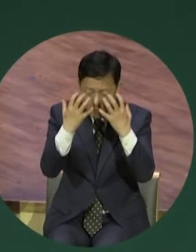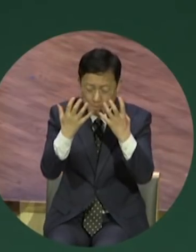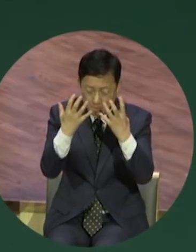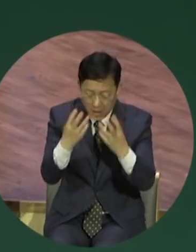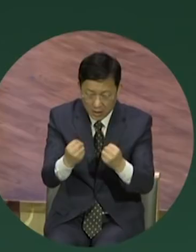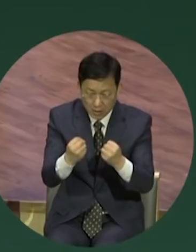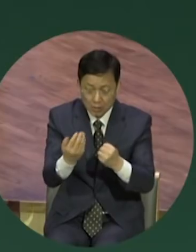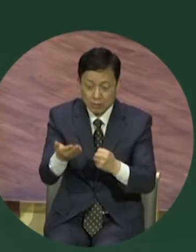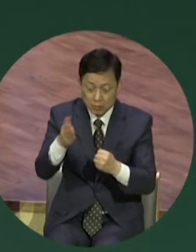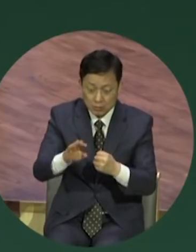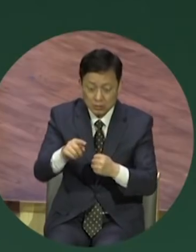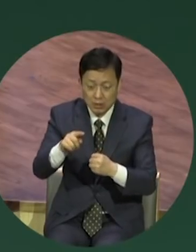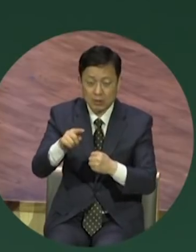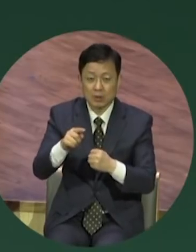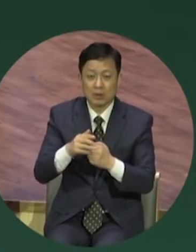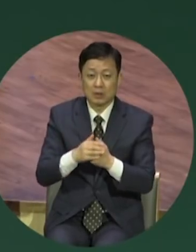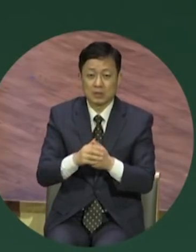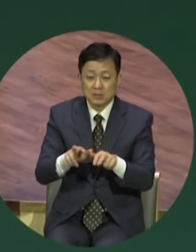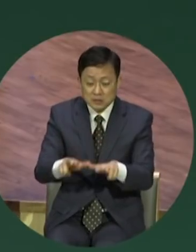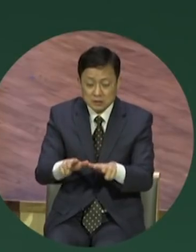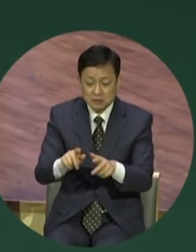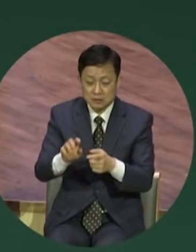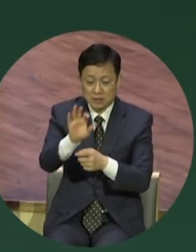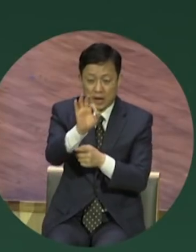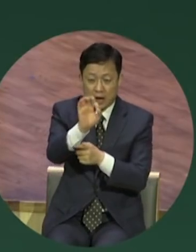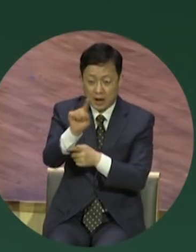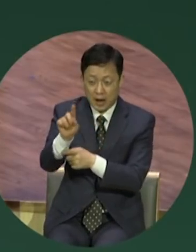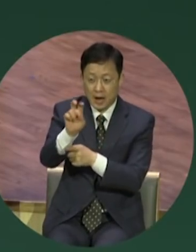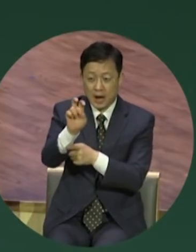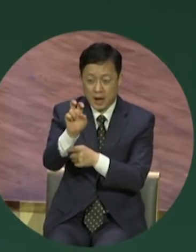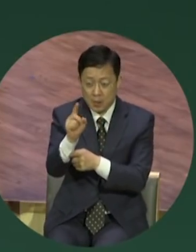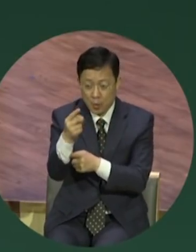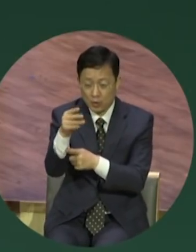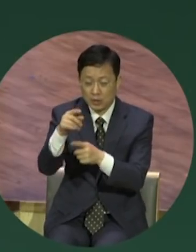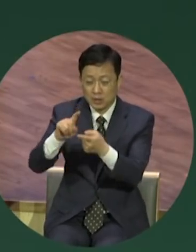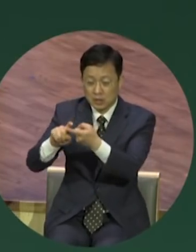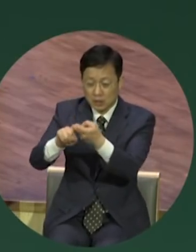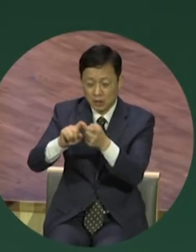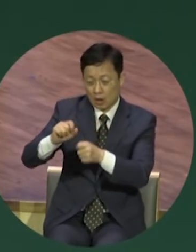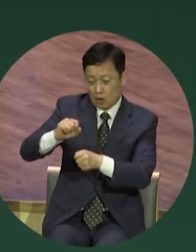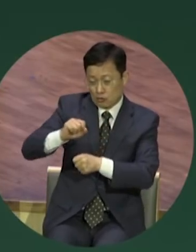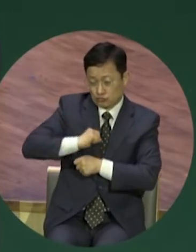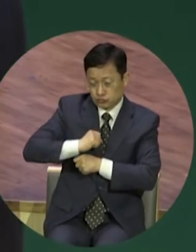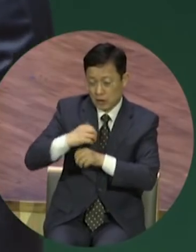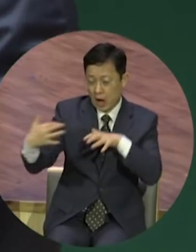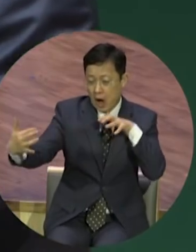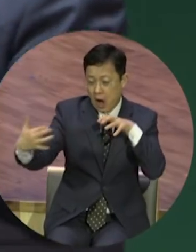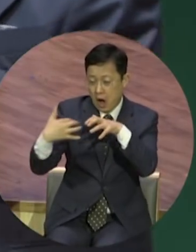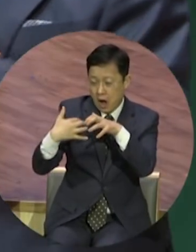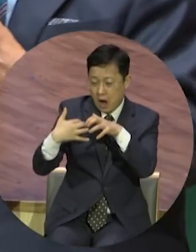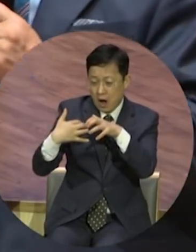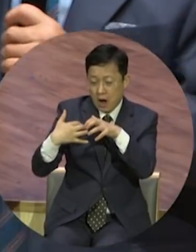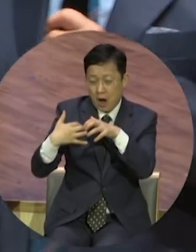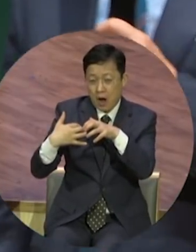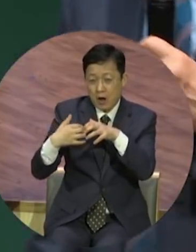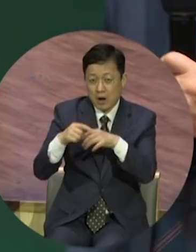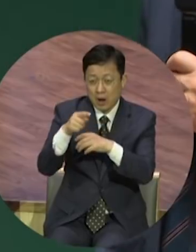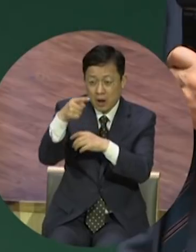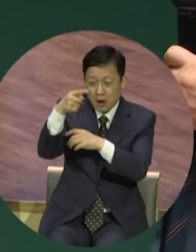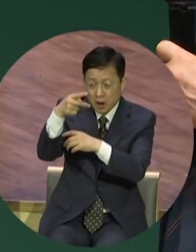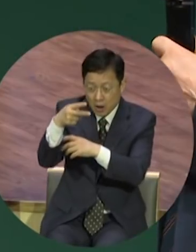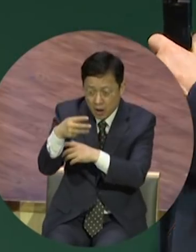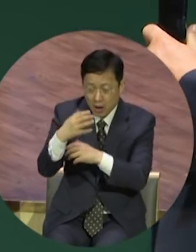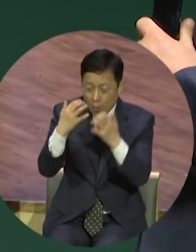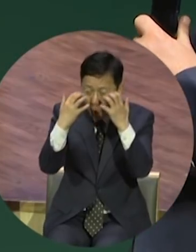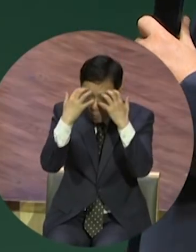wilderness. 그런데 지금 이 연합군까지 출동했어. And on top of that, now the united forces are standing against them. 이게 실제 사실입니다. This